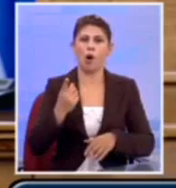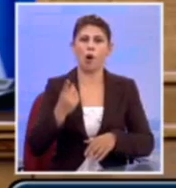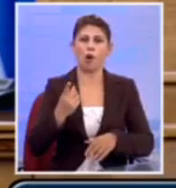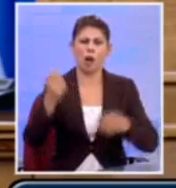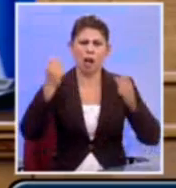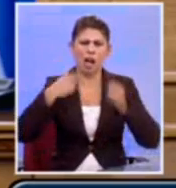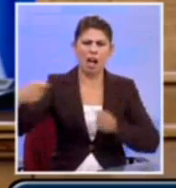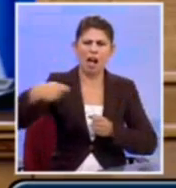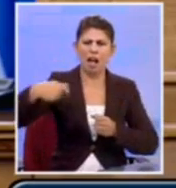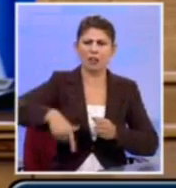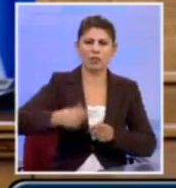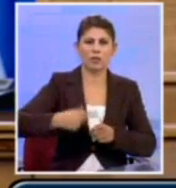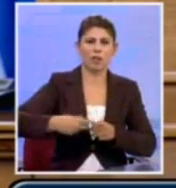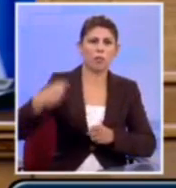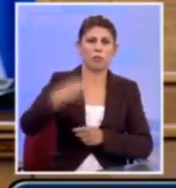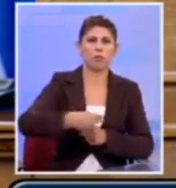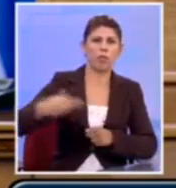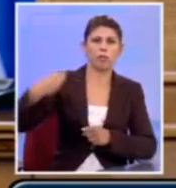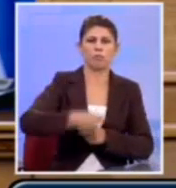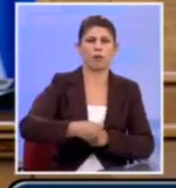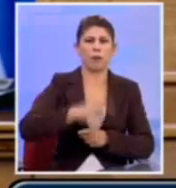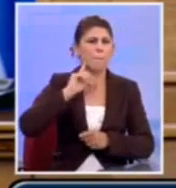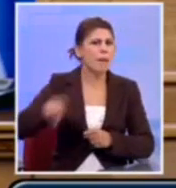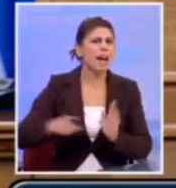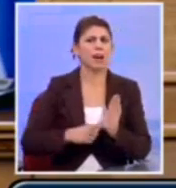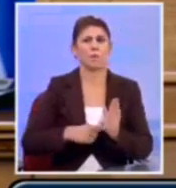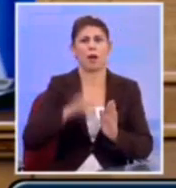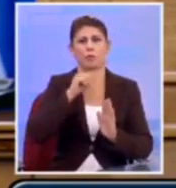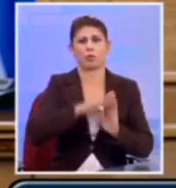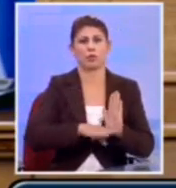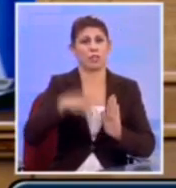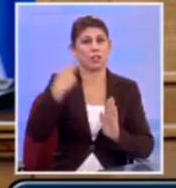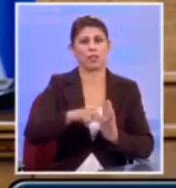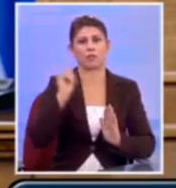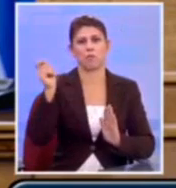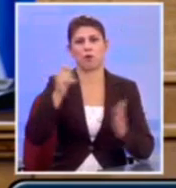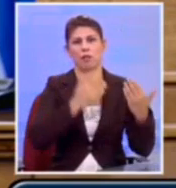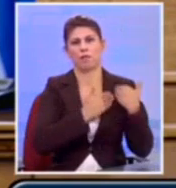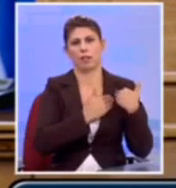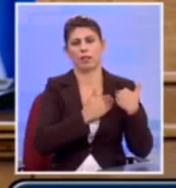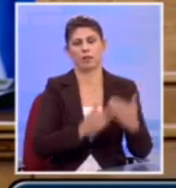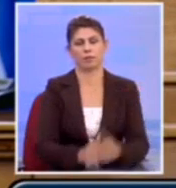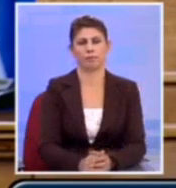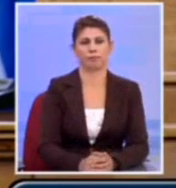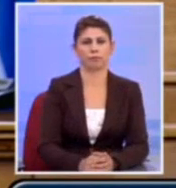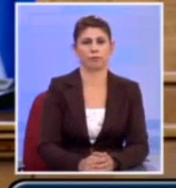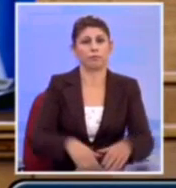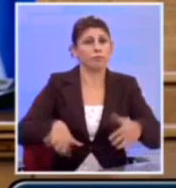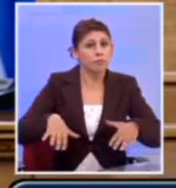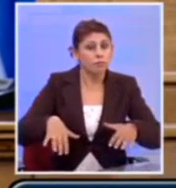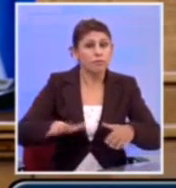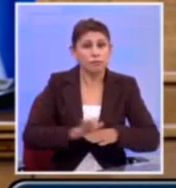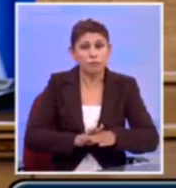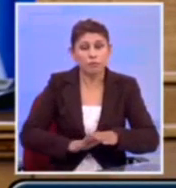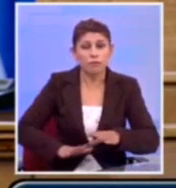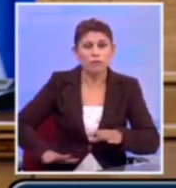Ελλάδα, τα οποία προκλήθηκαν κατά παράβαση του συντάγματος και με δική τους πολιτική ευθύνη. Τρομοκρατεί ένα